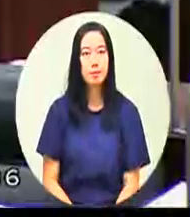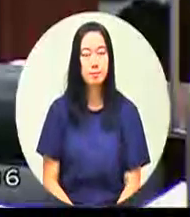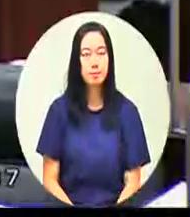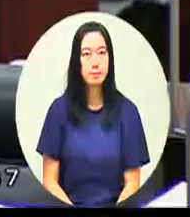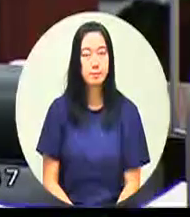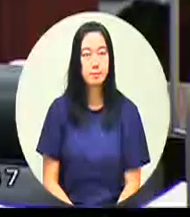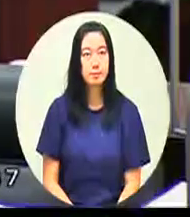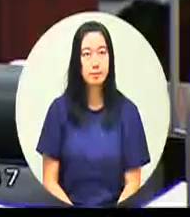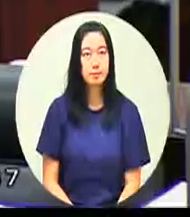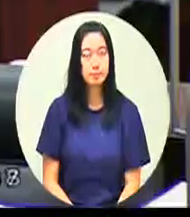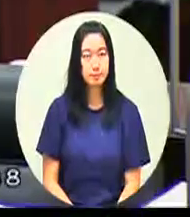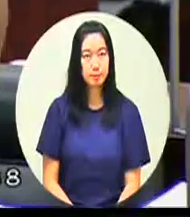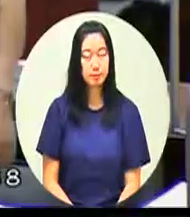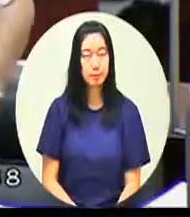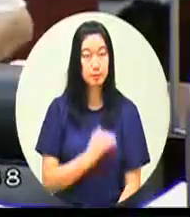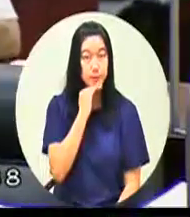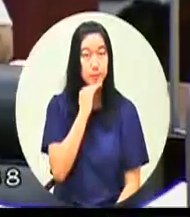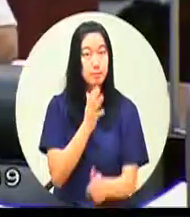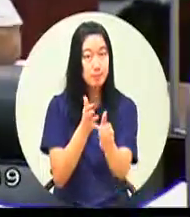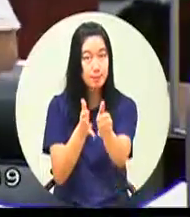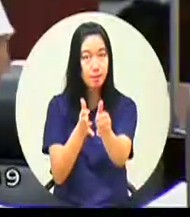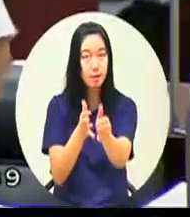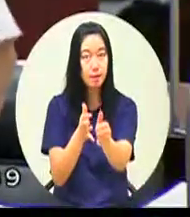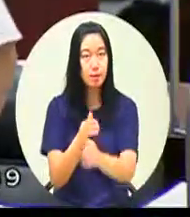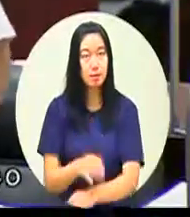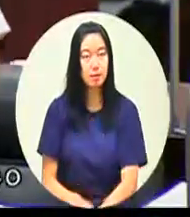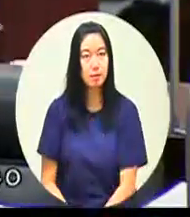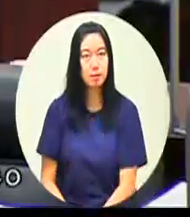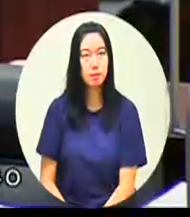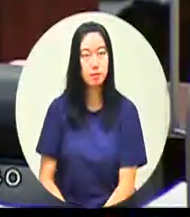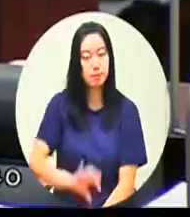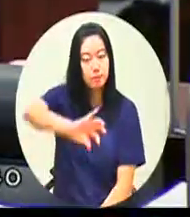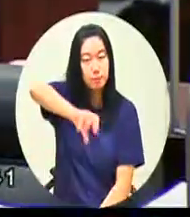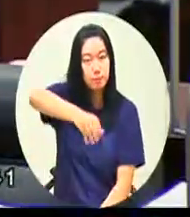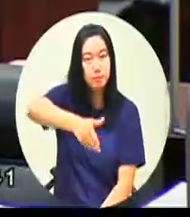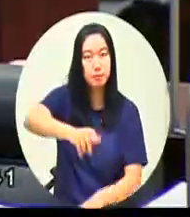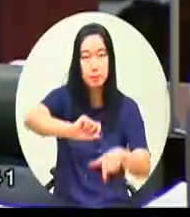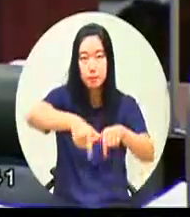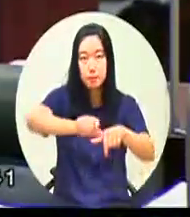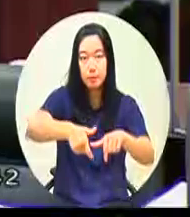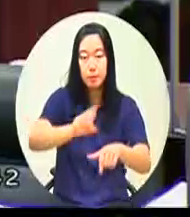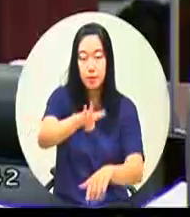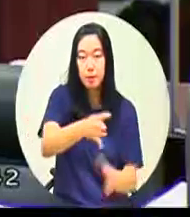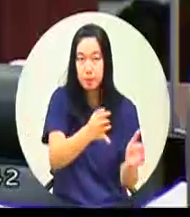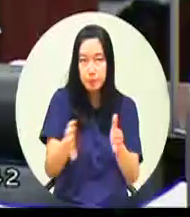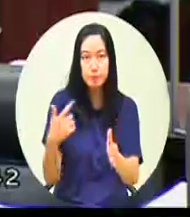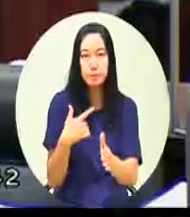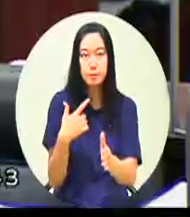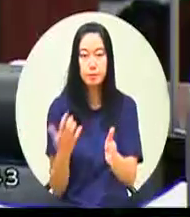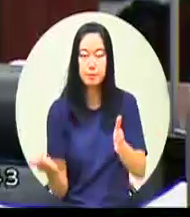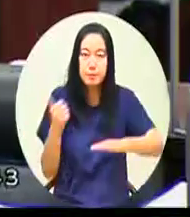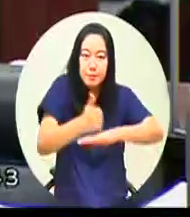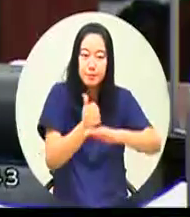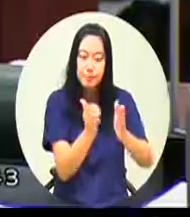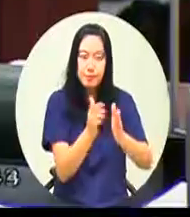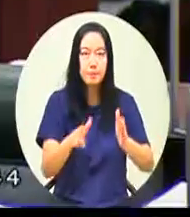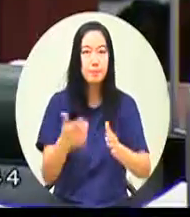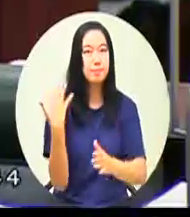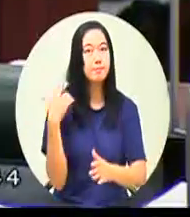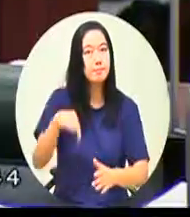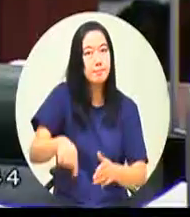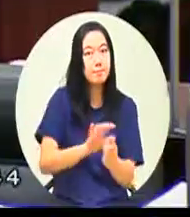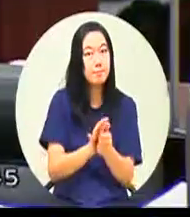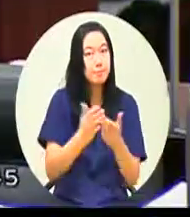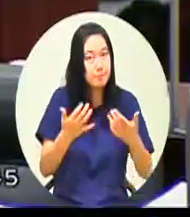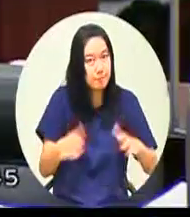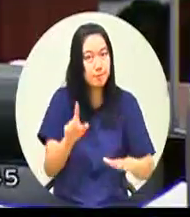哈。等下哈，我请教这个那个自来水经理哈。经理也刚接任嘛，过去也在这里服务过嘛哈，驾轻